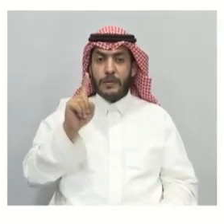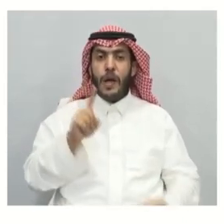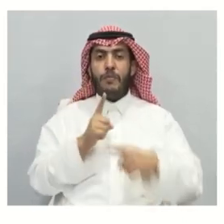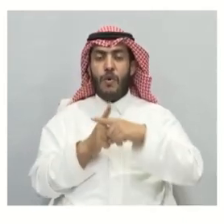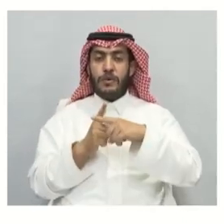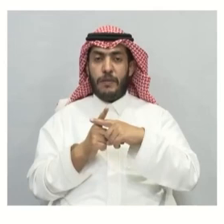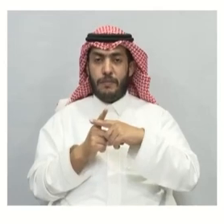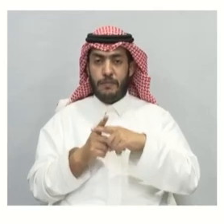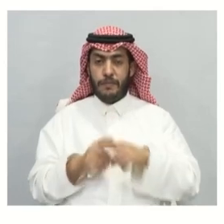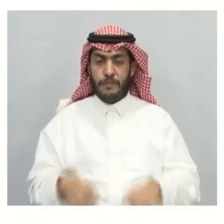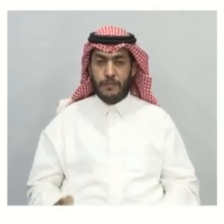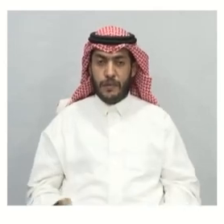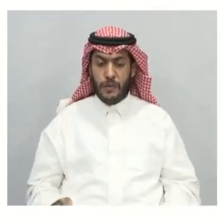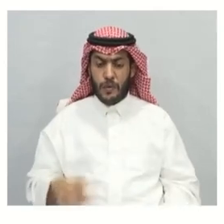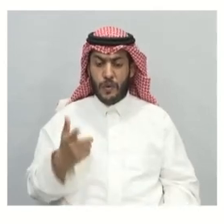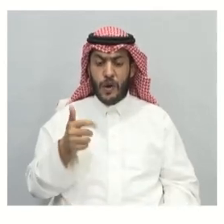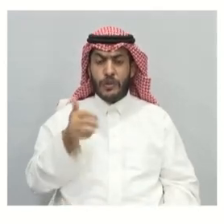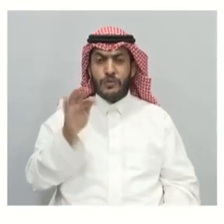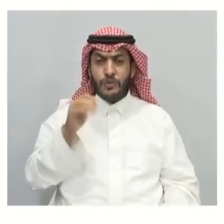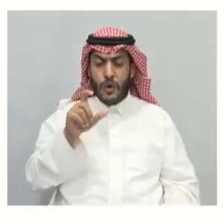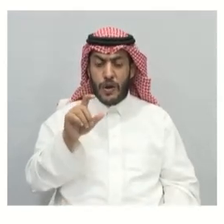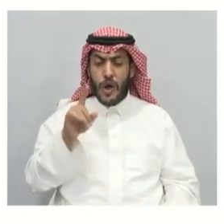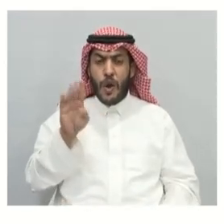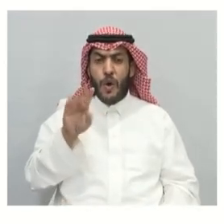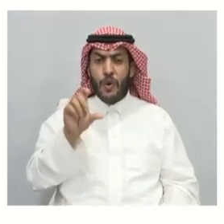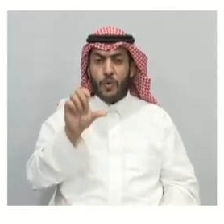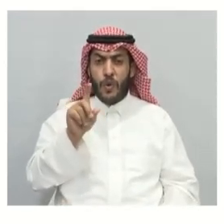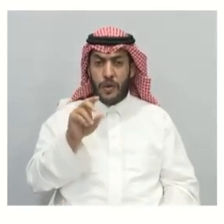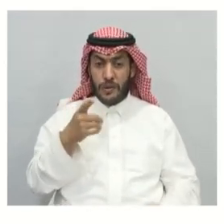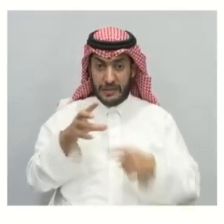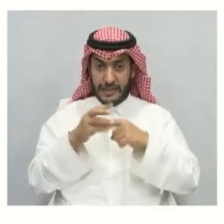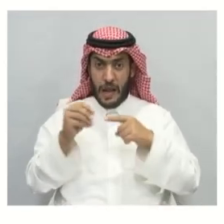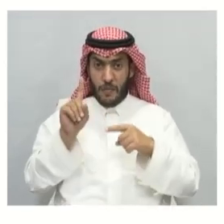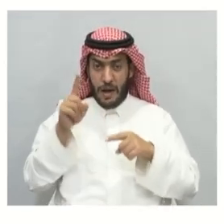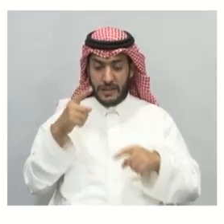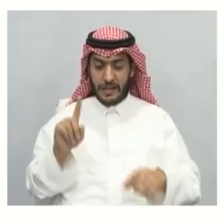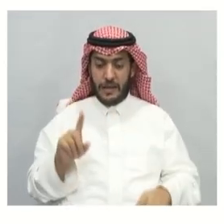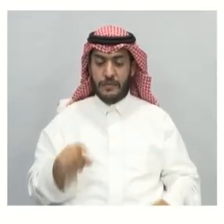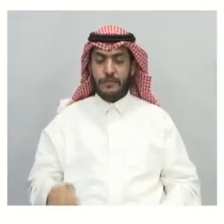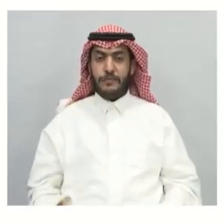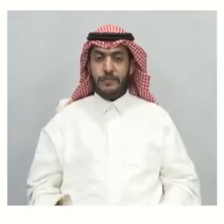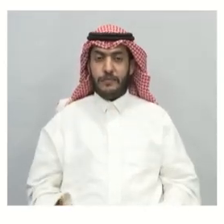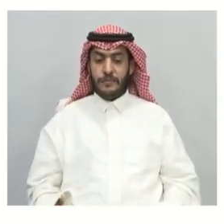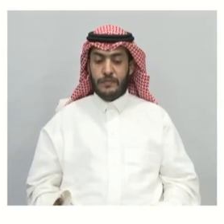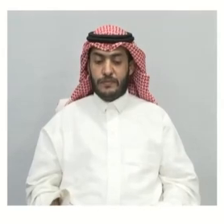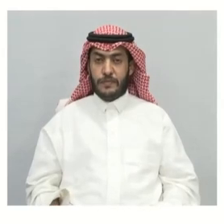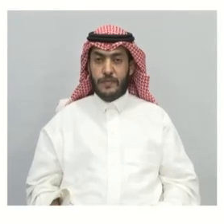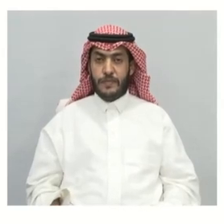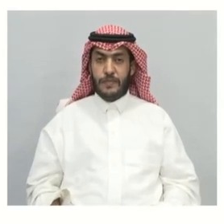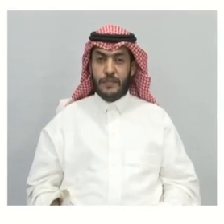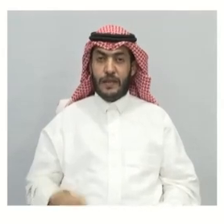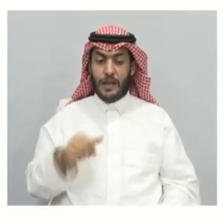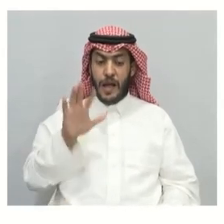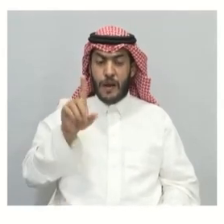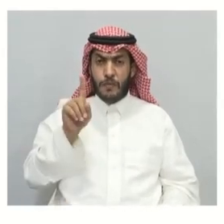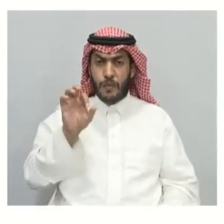موجبه اها مش شحنه الالكترون يا شباب مو الكترون شحنته سالب واحد صح طيب هو قال على ان